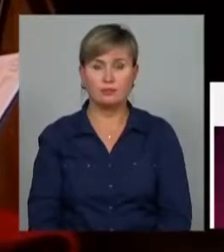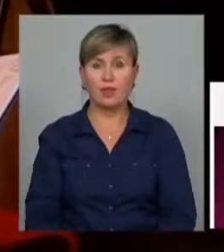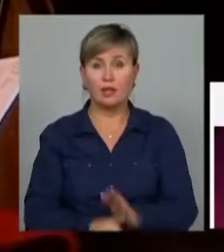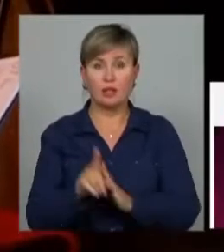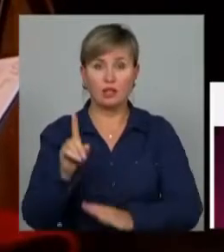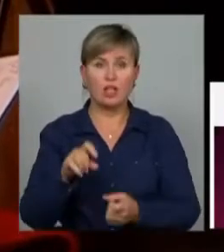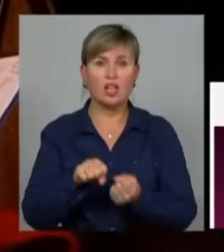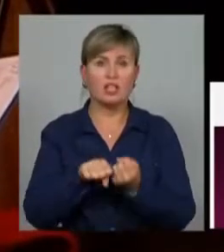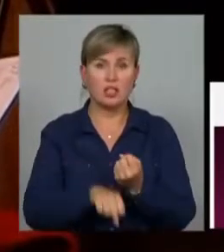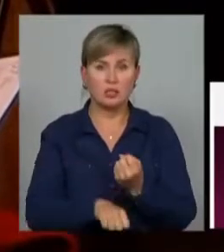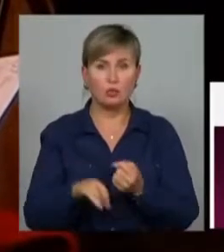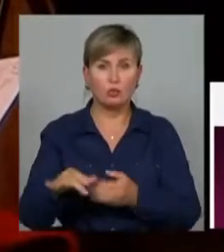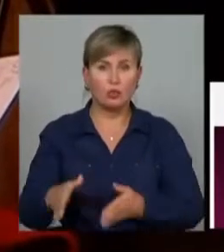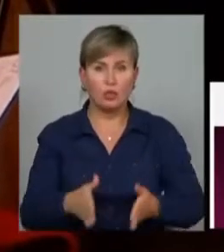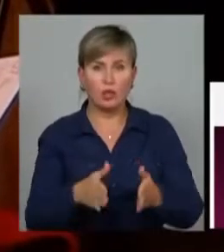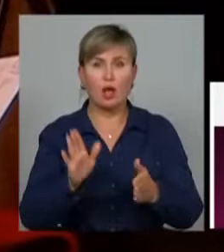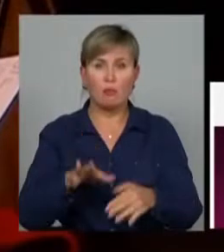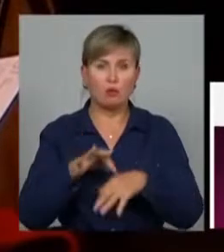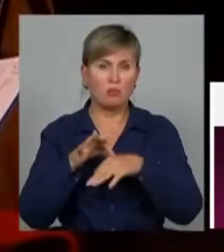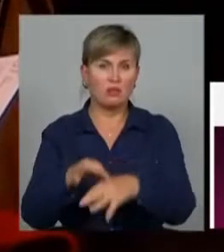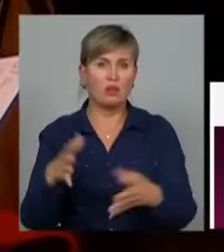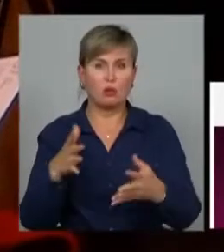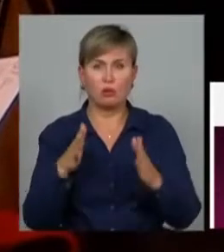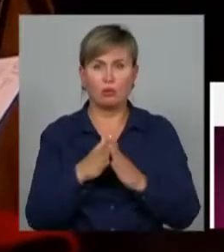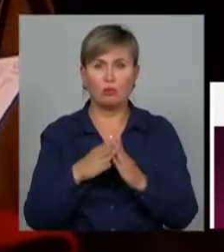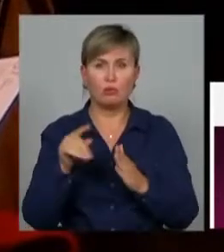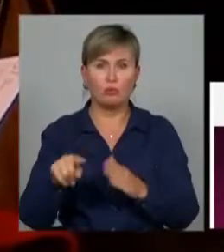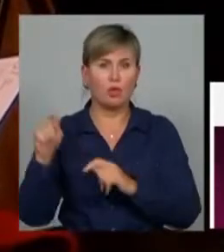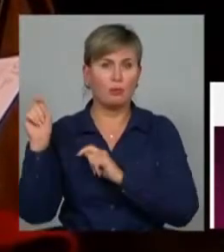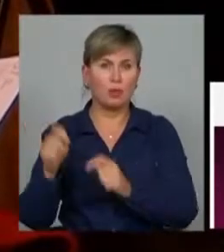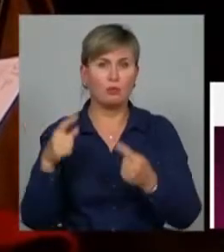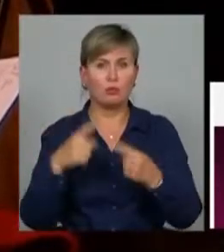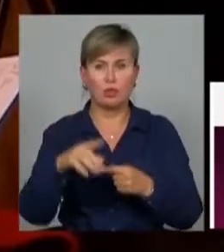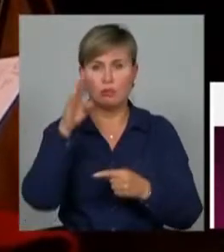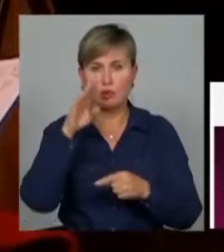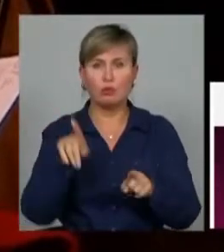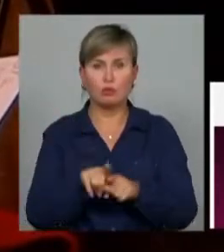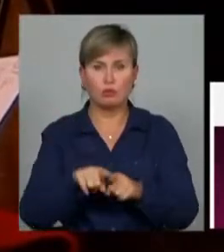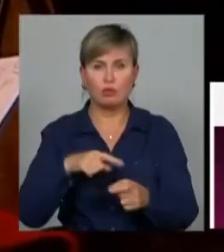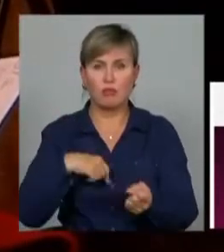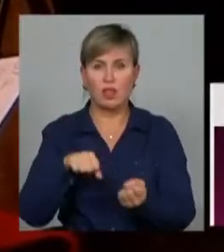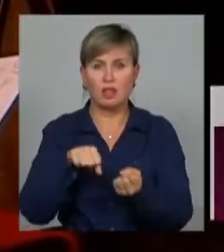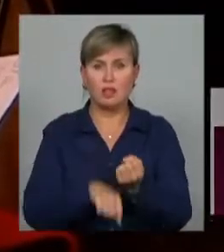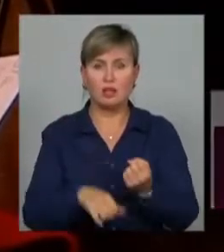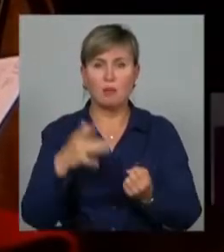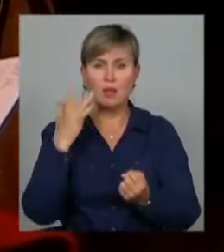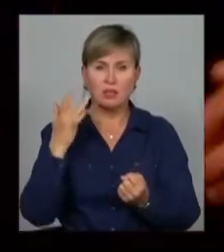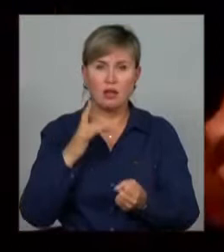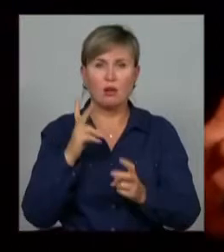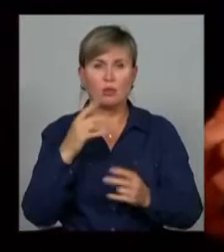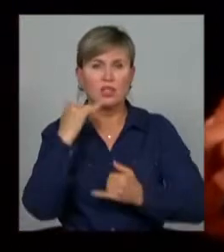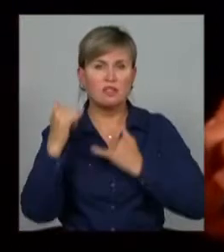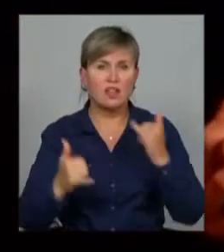Сначала изнасиловали у реки, потом отвезли в какой-то дом. Туда приехали другие парни. Они тоже меня насиловали. Постоянно кому-то